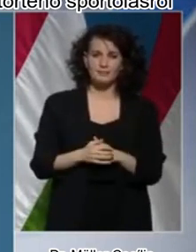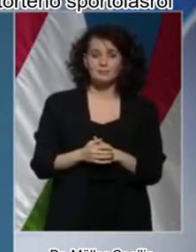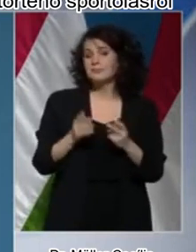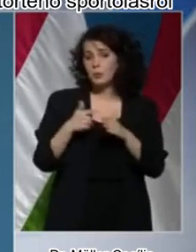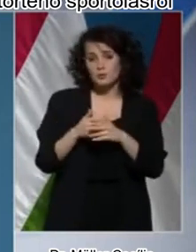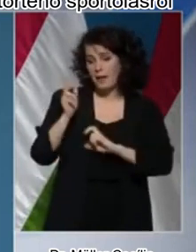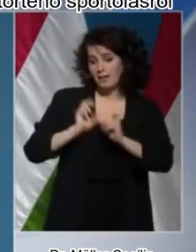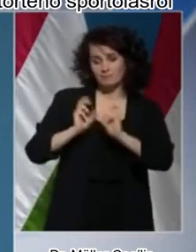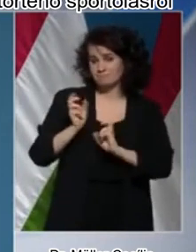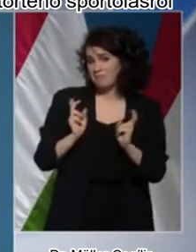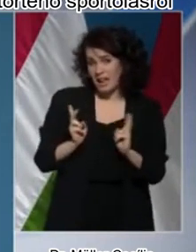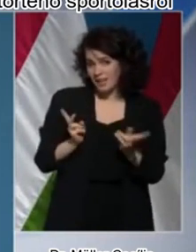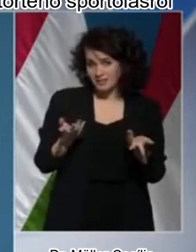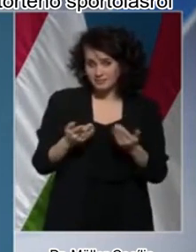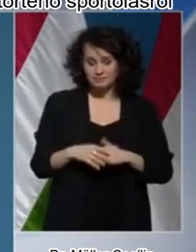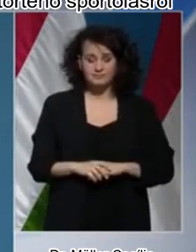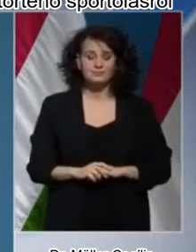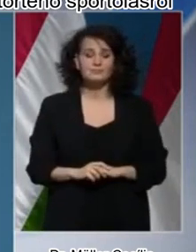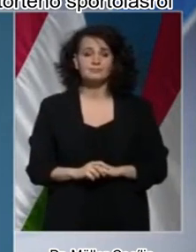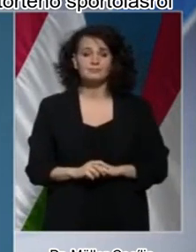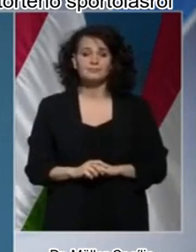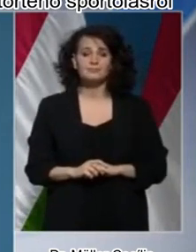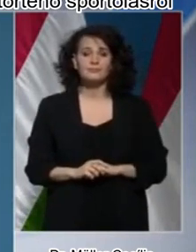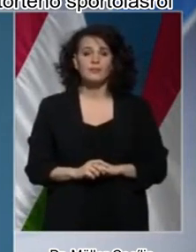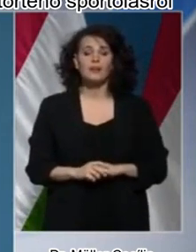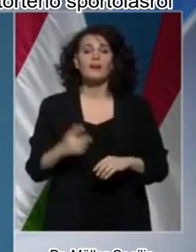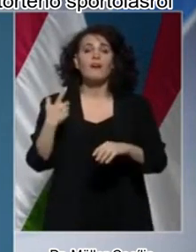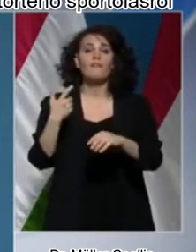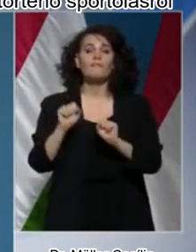beszélgetni is lehet. A védőoltások beadása.